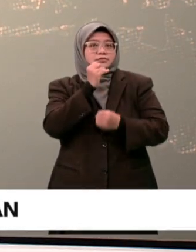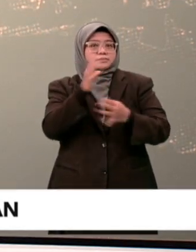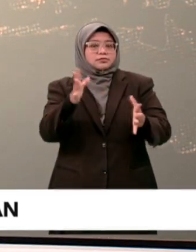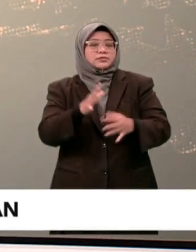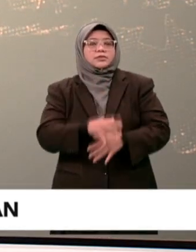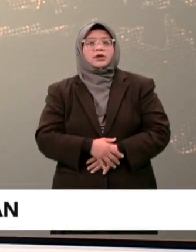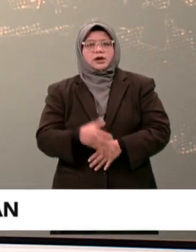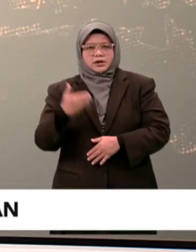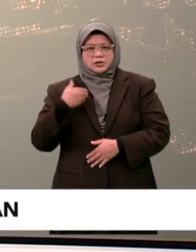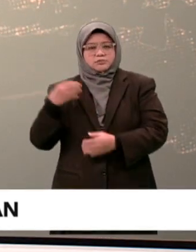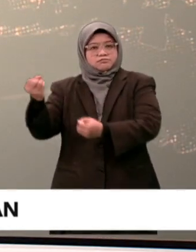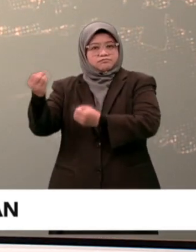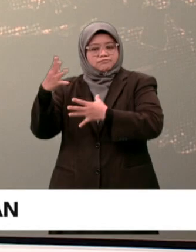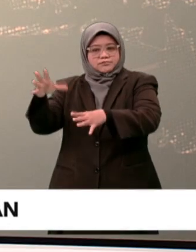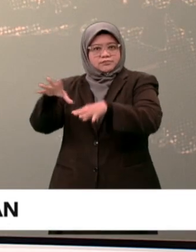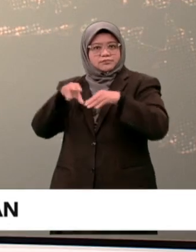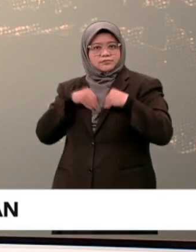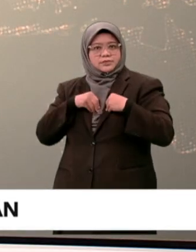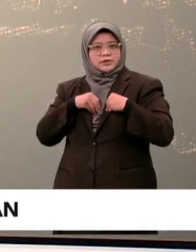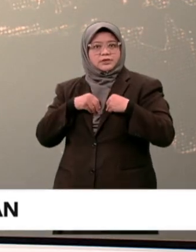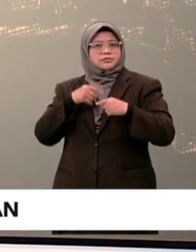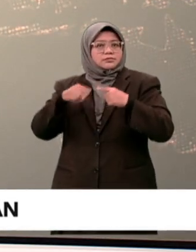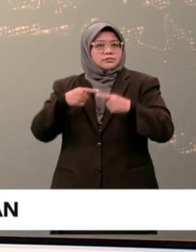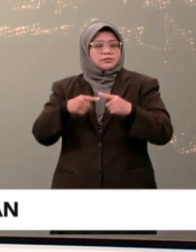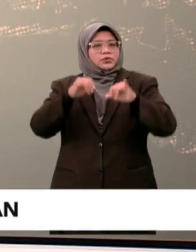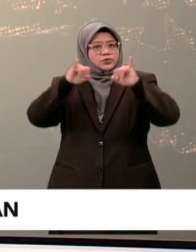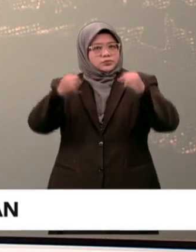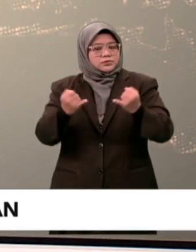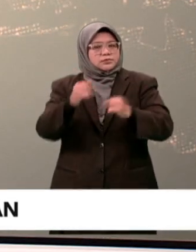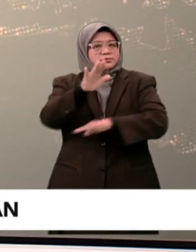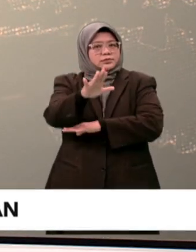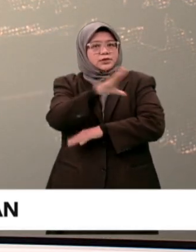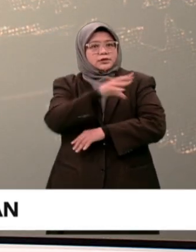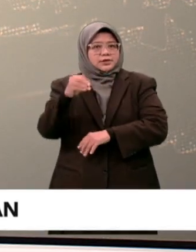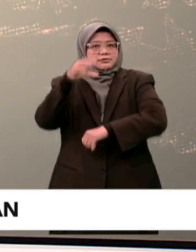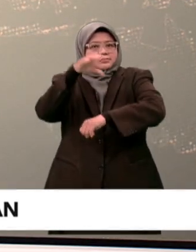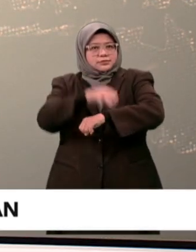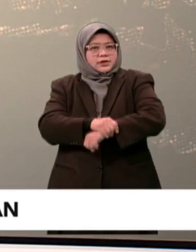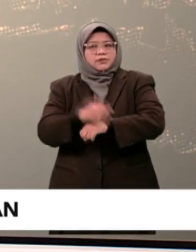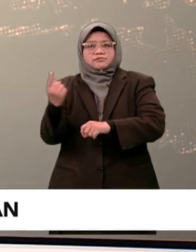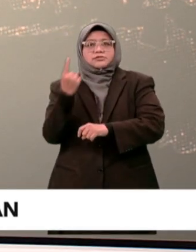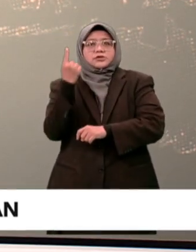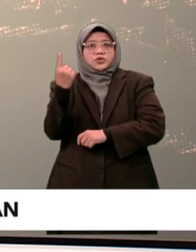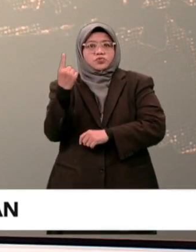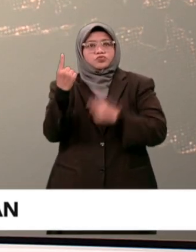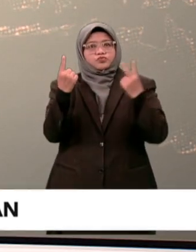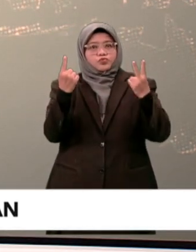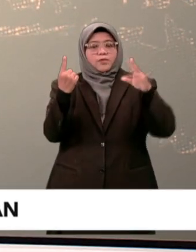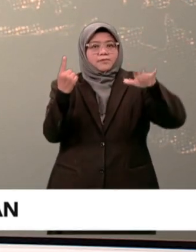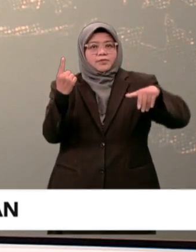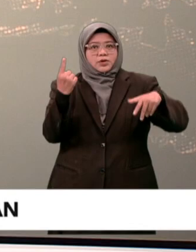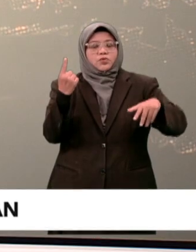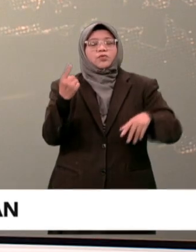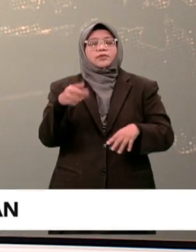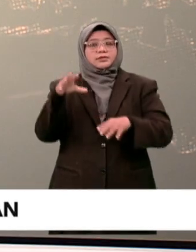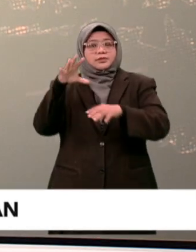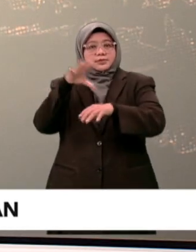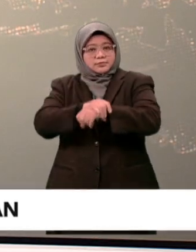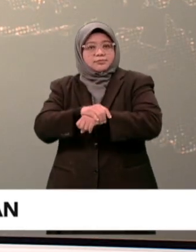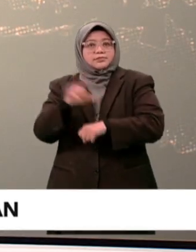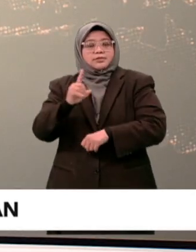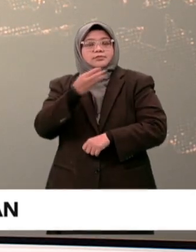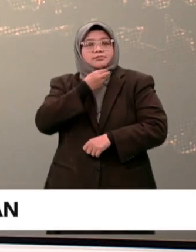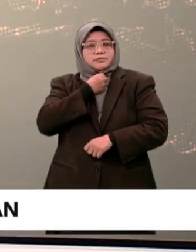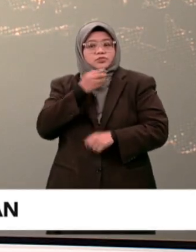pihaknya menerima maklumat berhubung kejadian itu pada petang Jumat dan menahan seorang daripada suspek di sekitar Ipoh pada